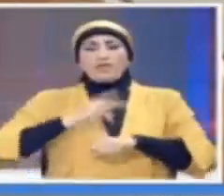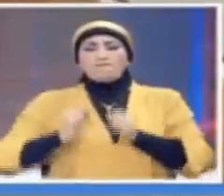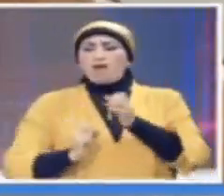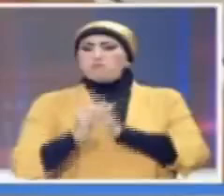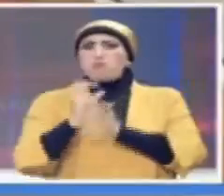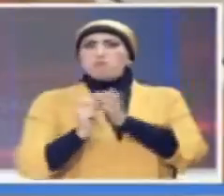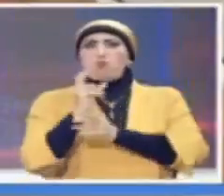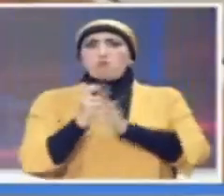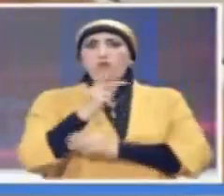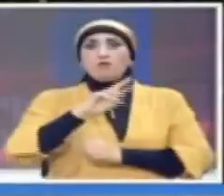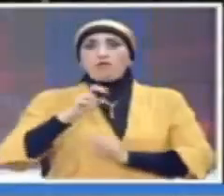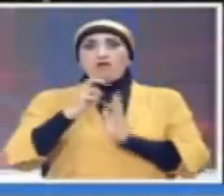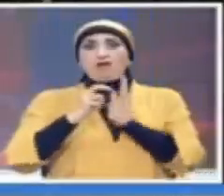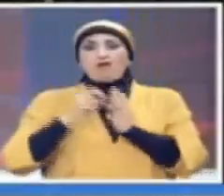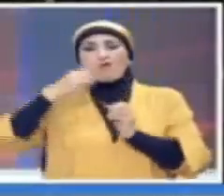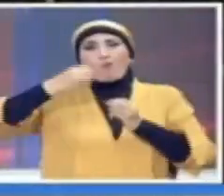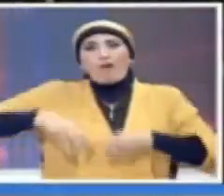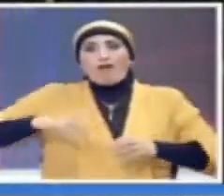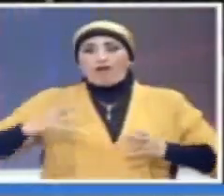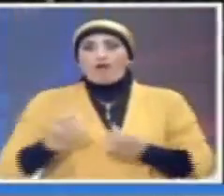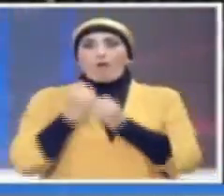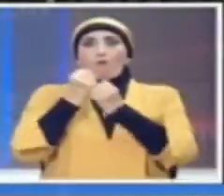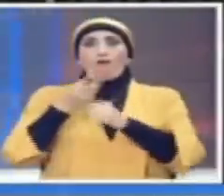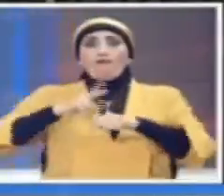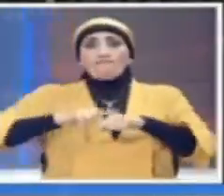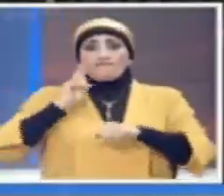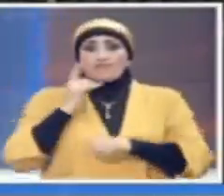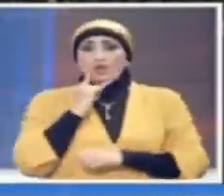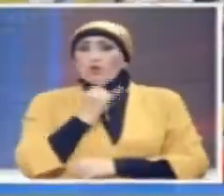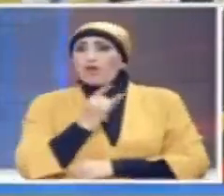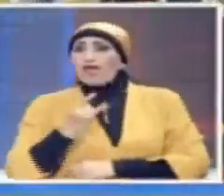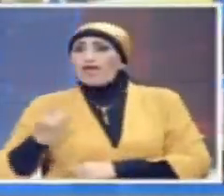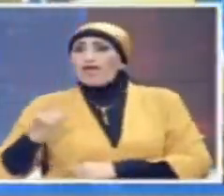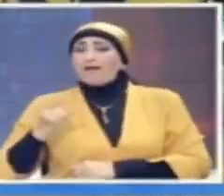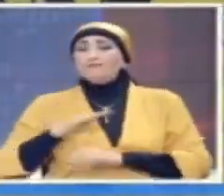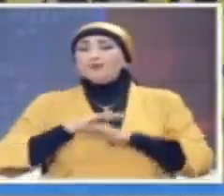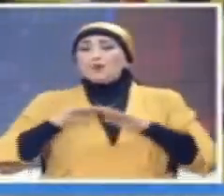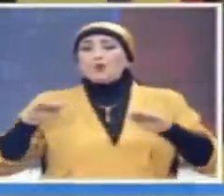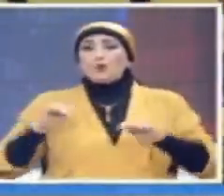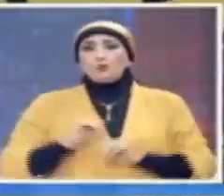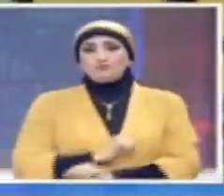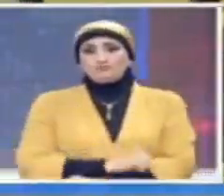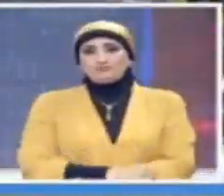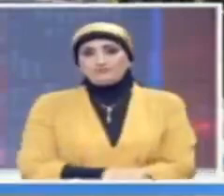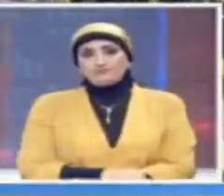خروج عن القانون ونشر مظلة من الأمن والأمان.